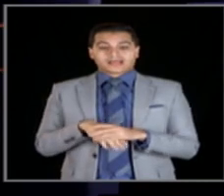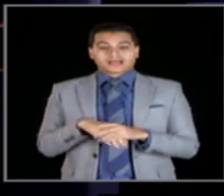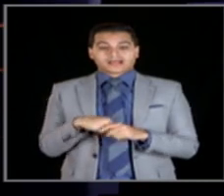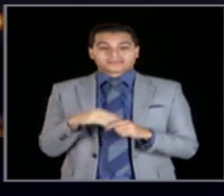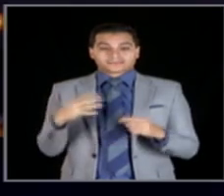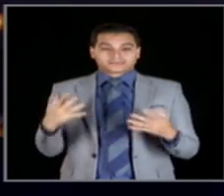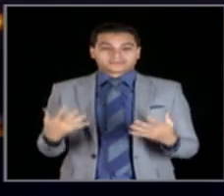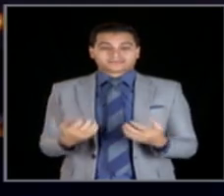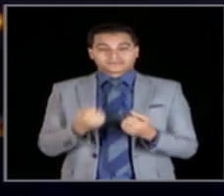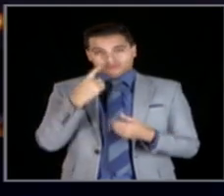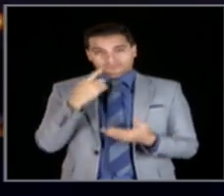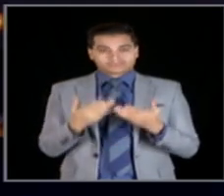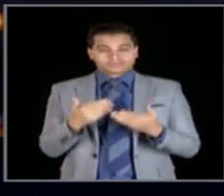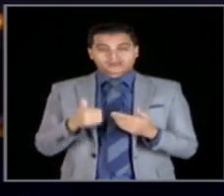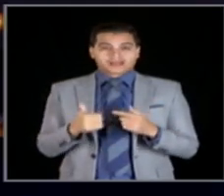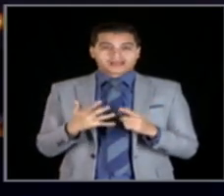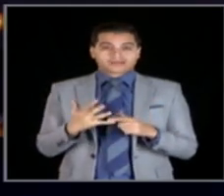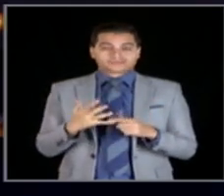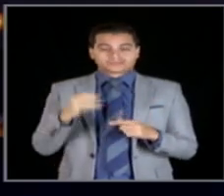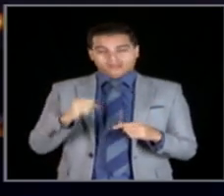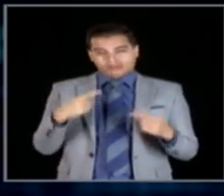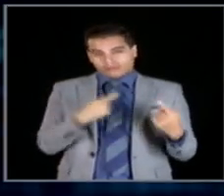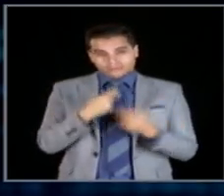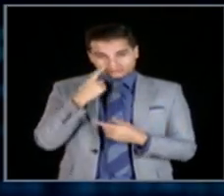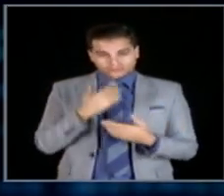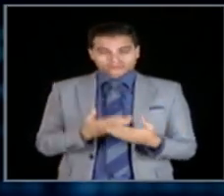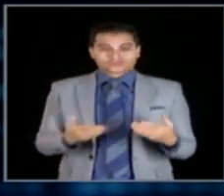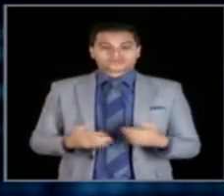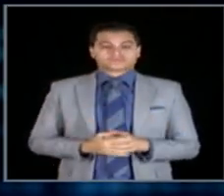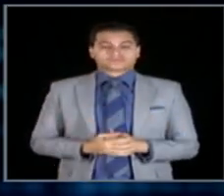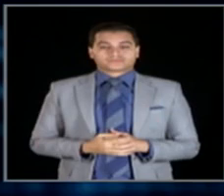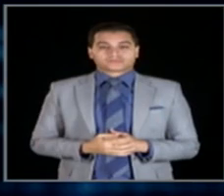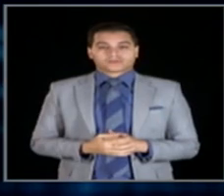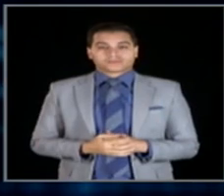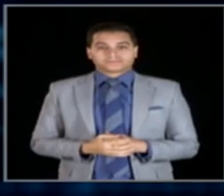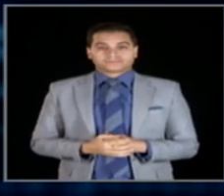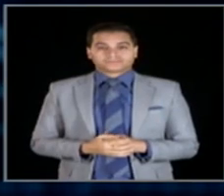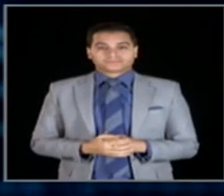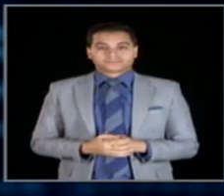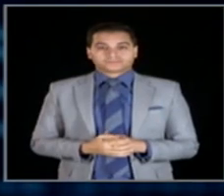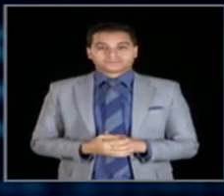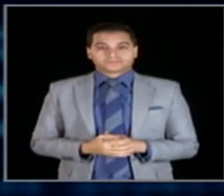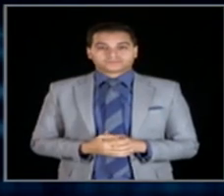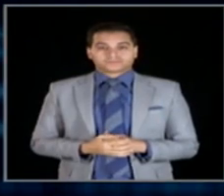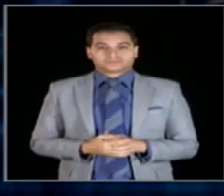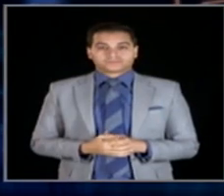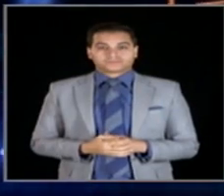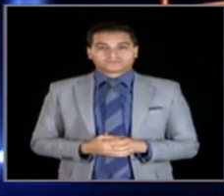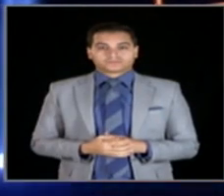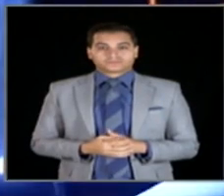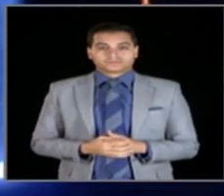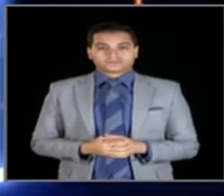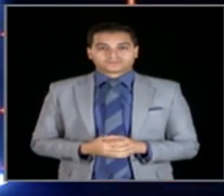الاشتباك. ودلوقتي مع الفقرة الخامسة، فقرة ضربات الجزاء. ضربات جزاء.